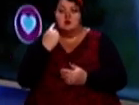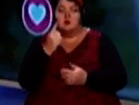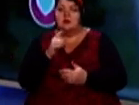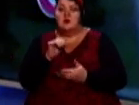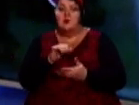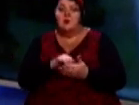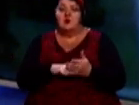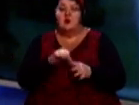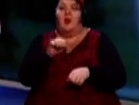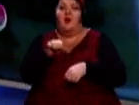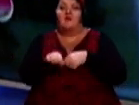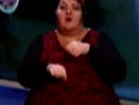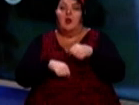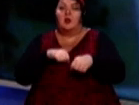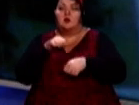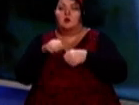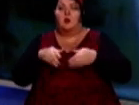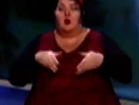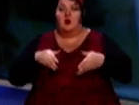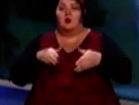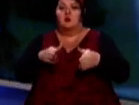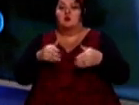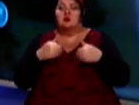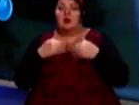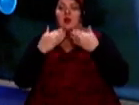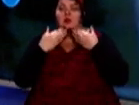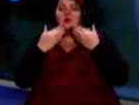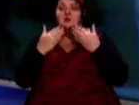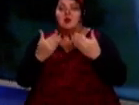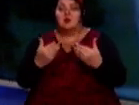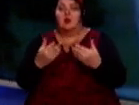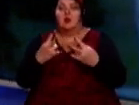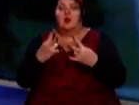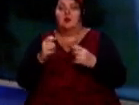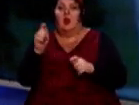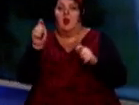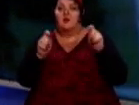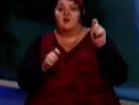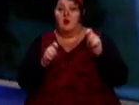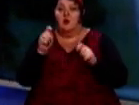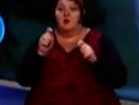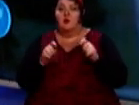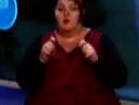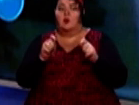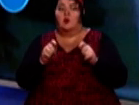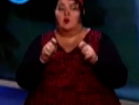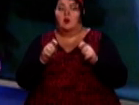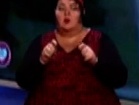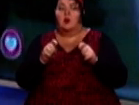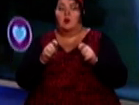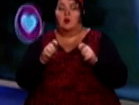приводу велосипедних доріжок. Я зверталася на форумі сталої мобільності міста